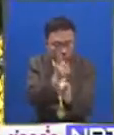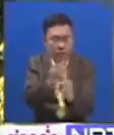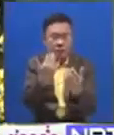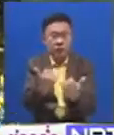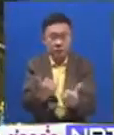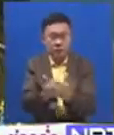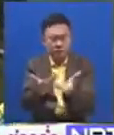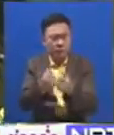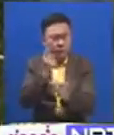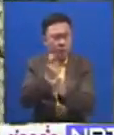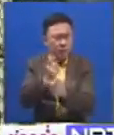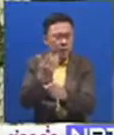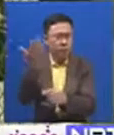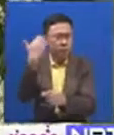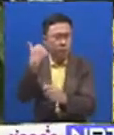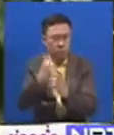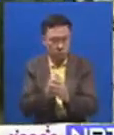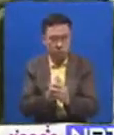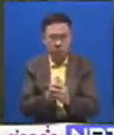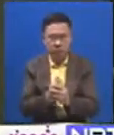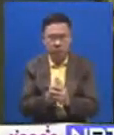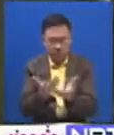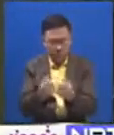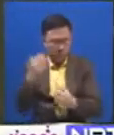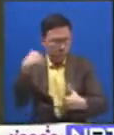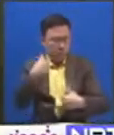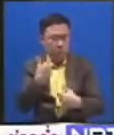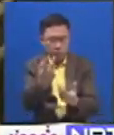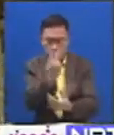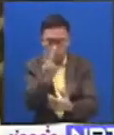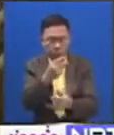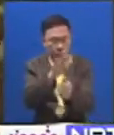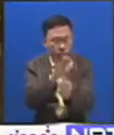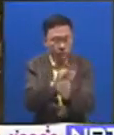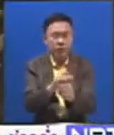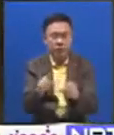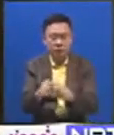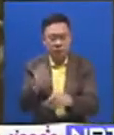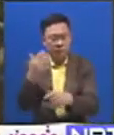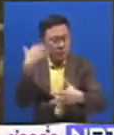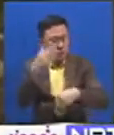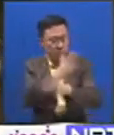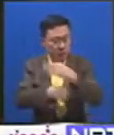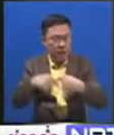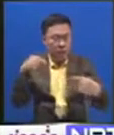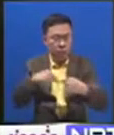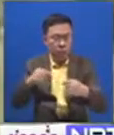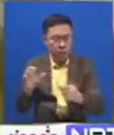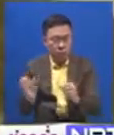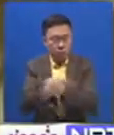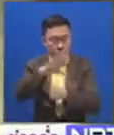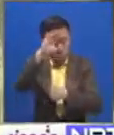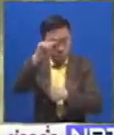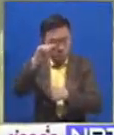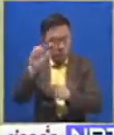สมเด็จพระเจ้าอยู่หัวมีพระกรุณาที่คุณส่งรับเลี้ยงคุณกะลาลิงแสมมือพิการในพระราชวังดุสิต